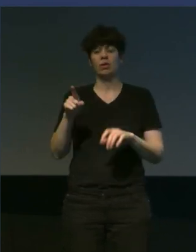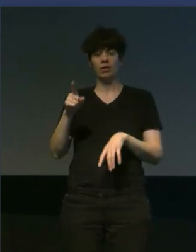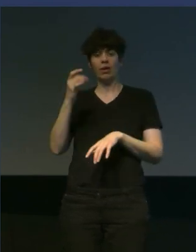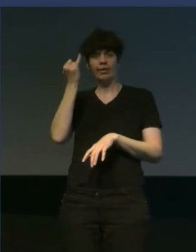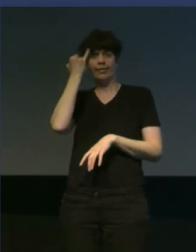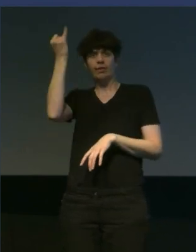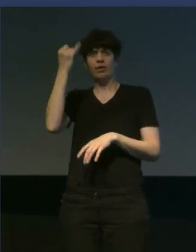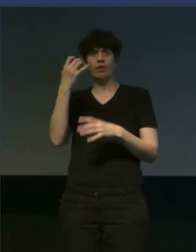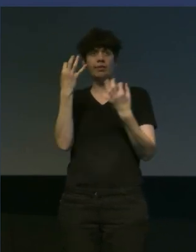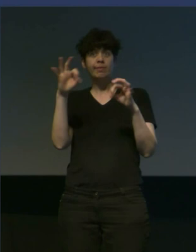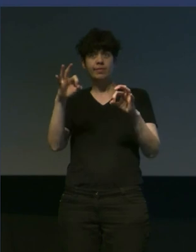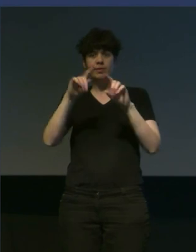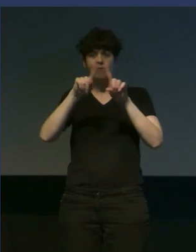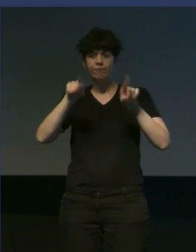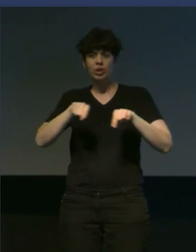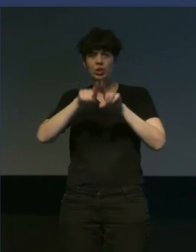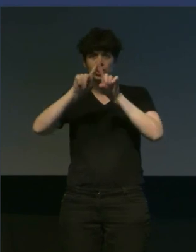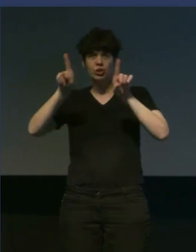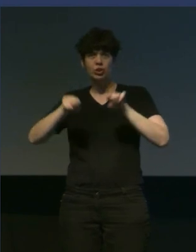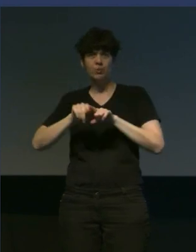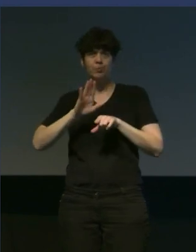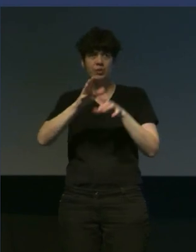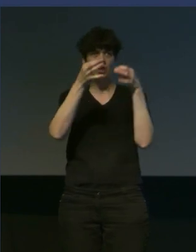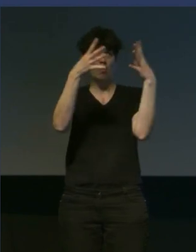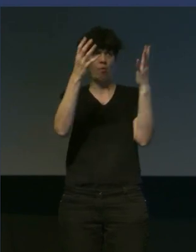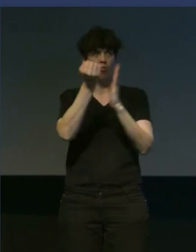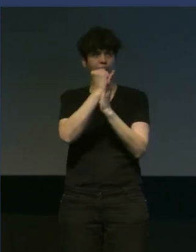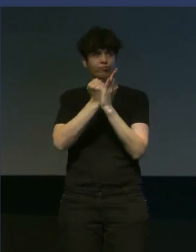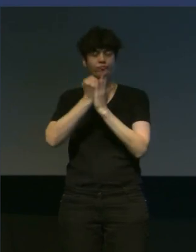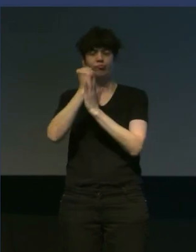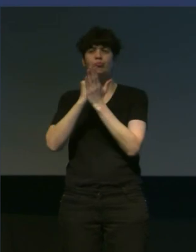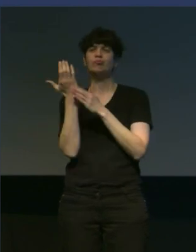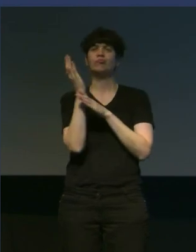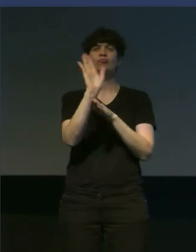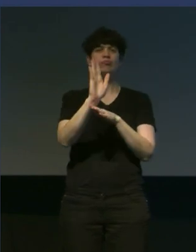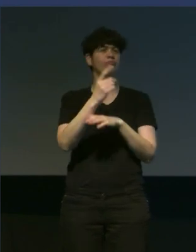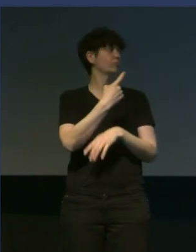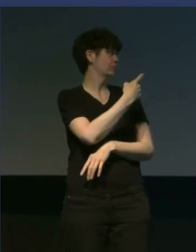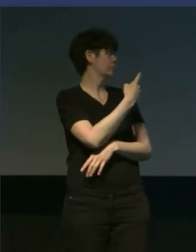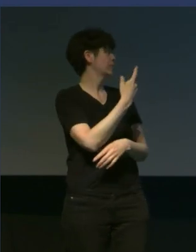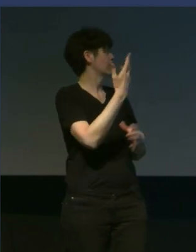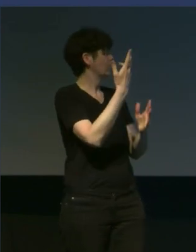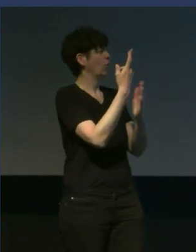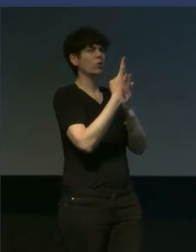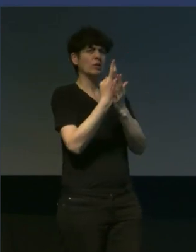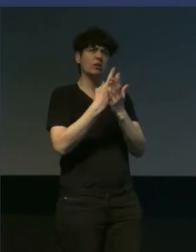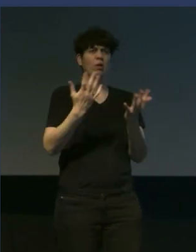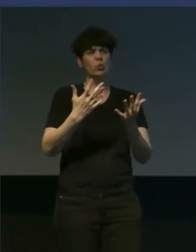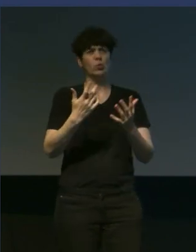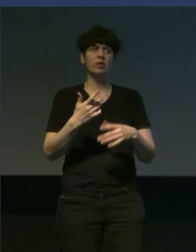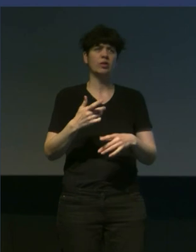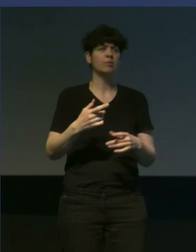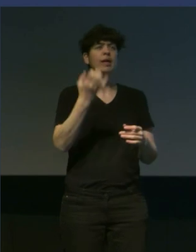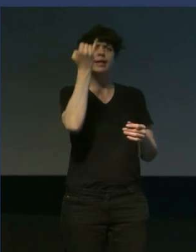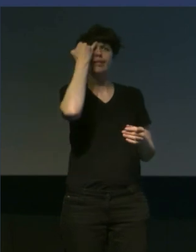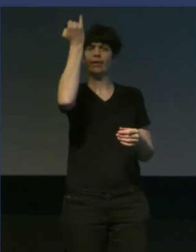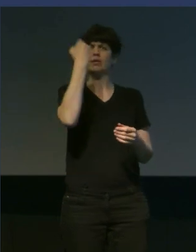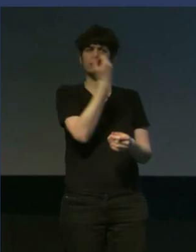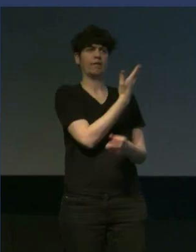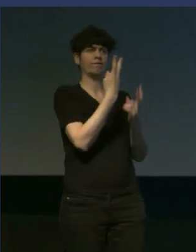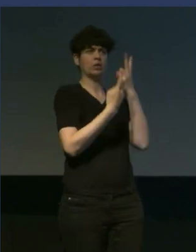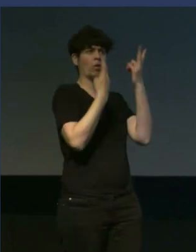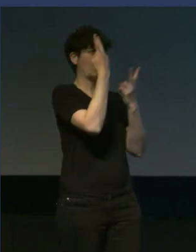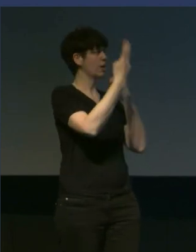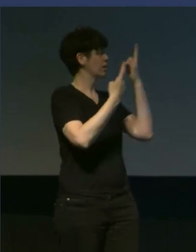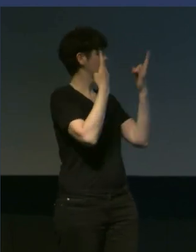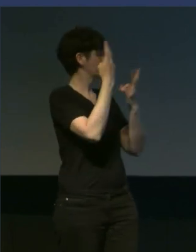sur le climat. Et de voir un peu à quoi ça ressemble. Donc, je ne sais pas, mais bon, En fait, l'idée du visuel était là. Le fait